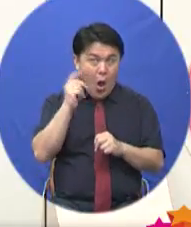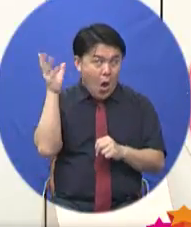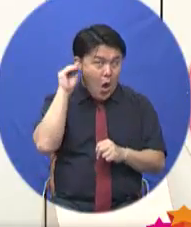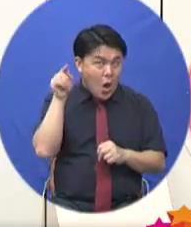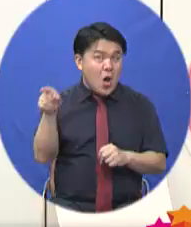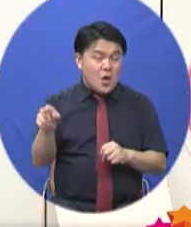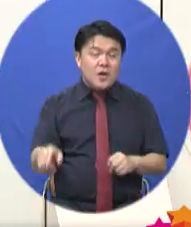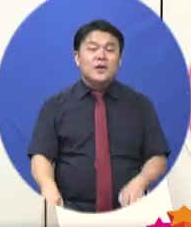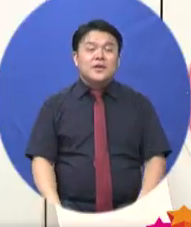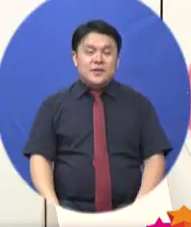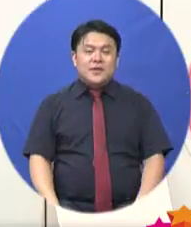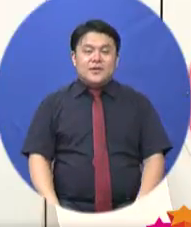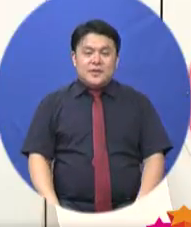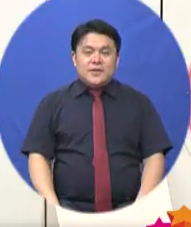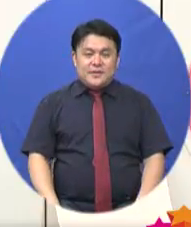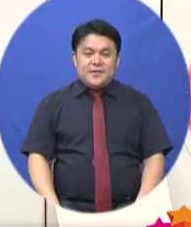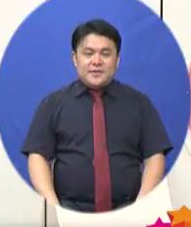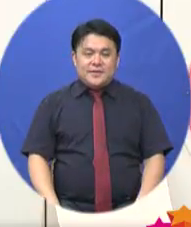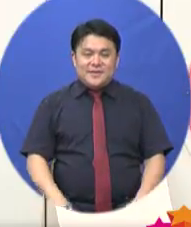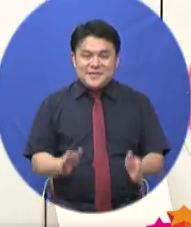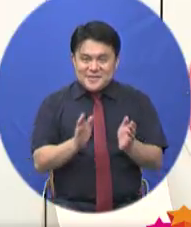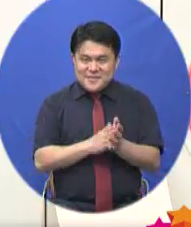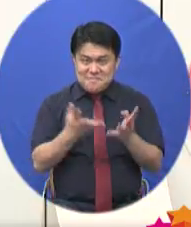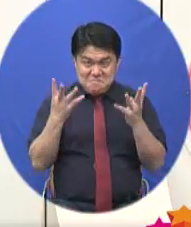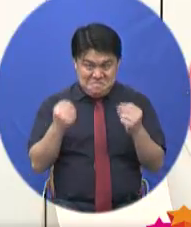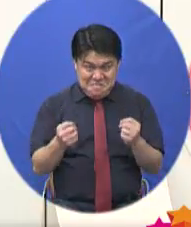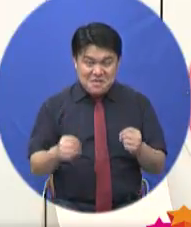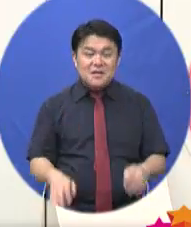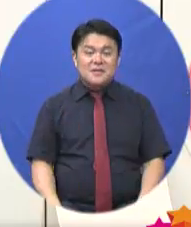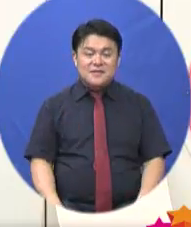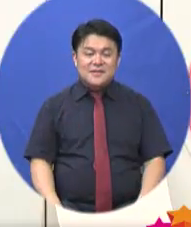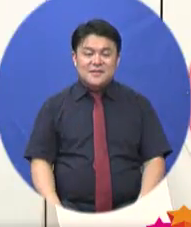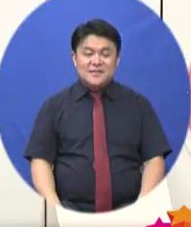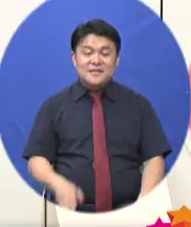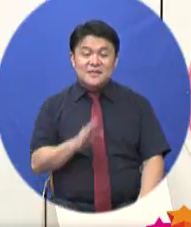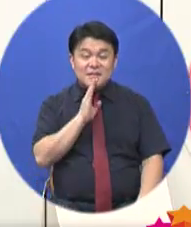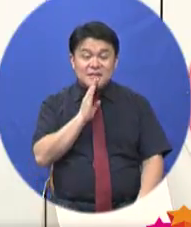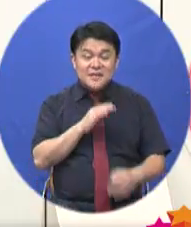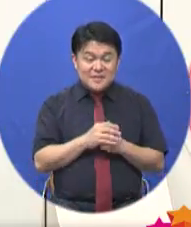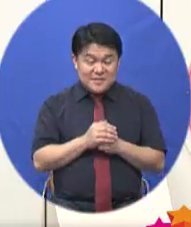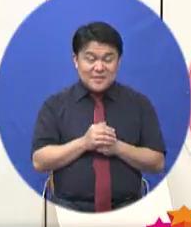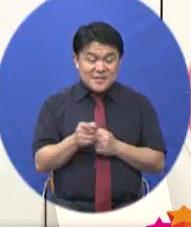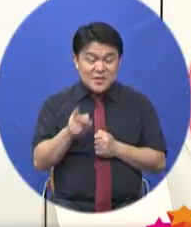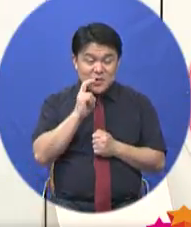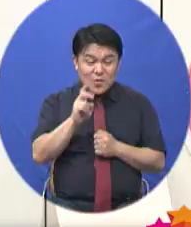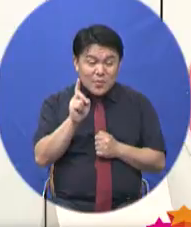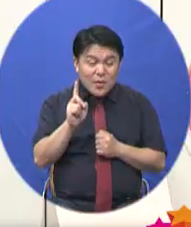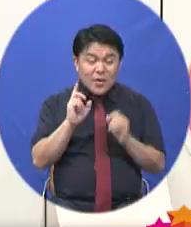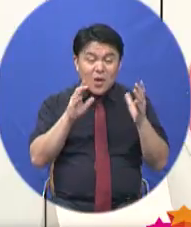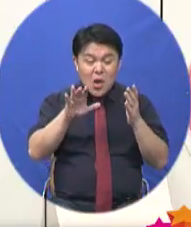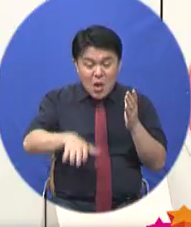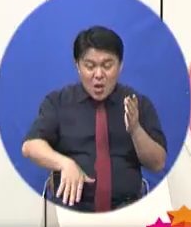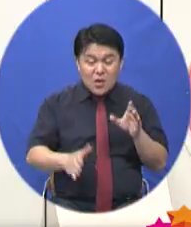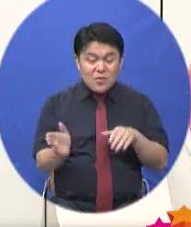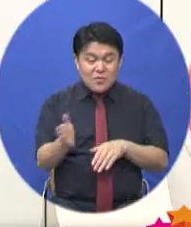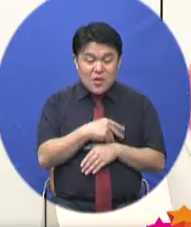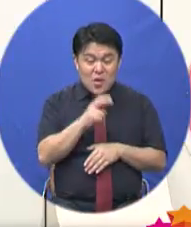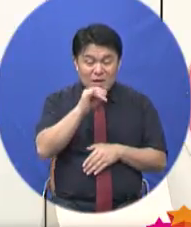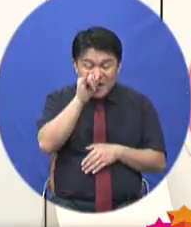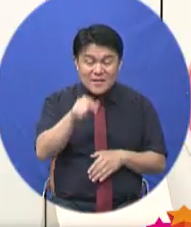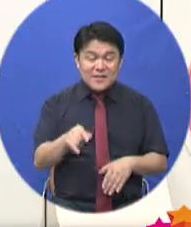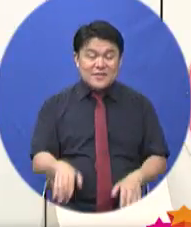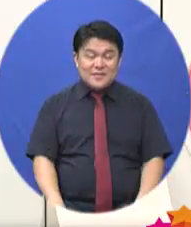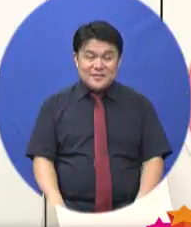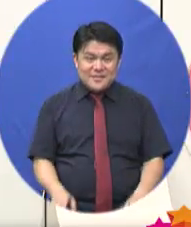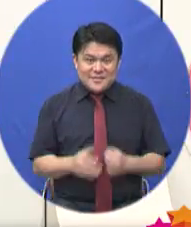오, 예. 네. 억수로 많이 불렀어요. 어렸을 때 이런 노래를 부르면서 옛날에는